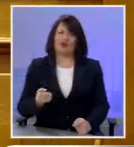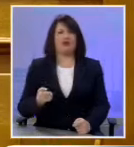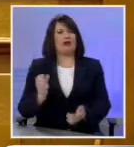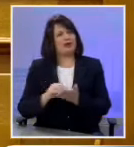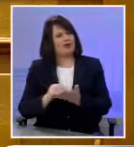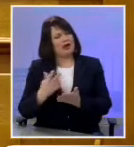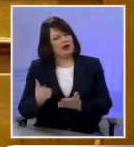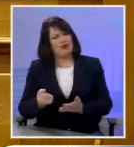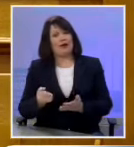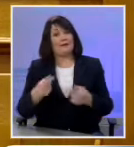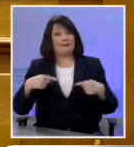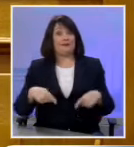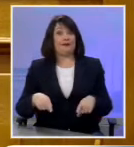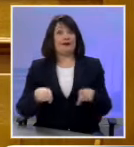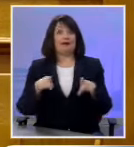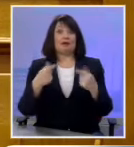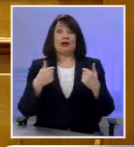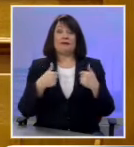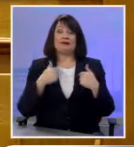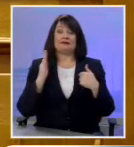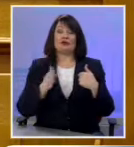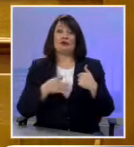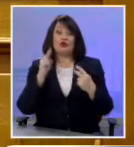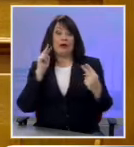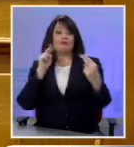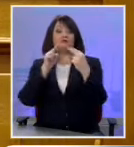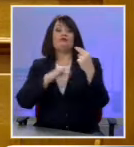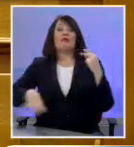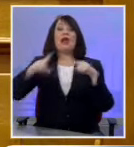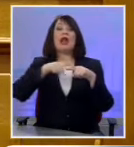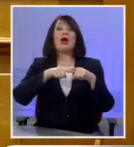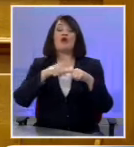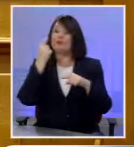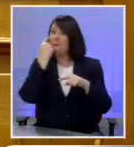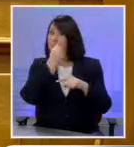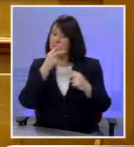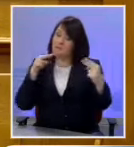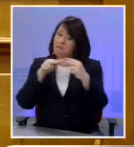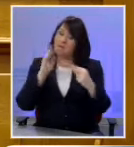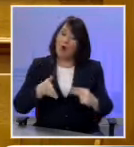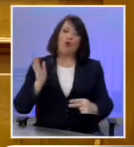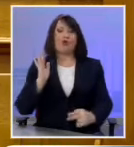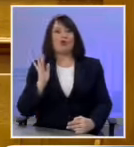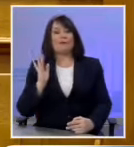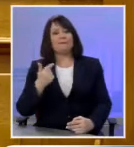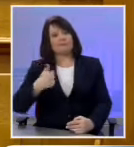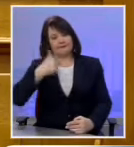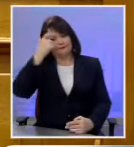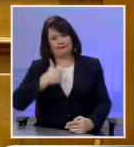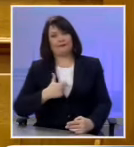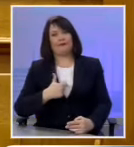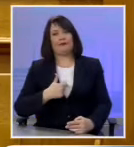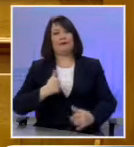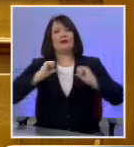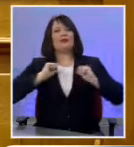ακόμα. Ταυτόχρονα όμως εμείς μπορούμε να κοιτάμε τον ελληνικό λαό στα μάτια. Και σας το λέω αυτό ως ένας άνθρωπος που είχε πάντα